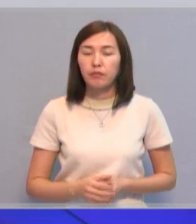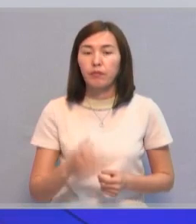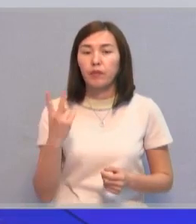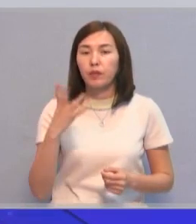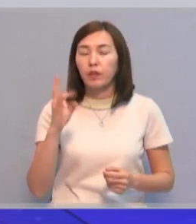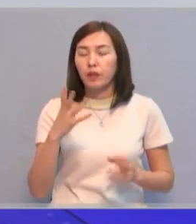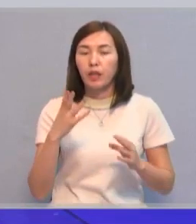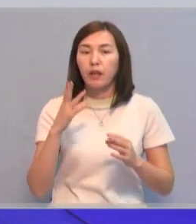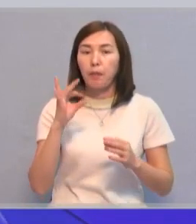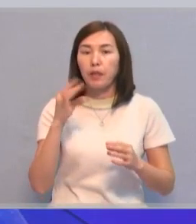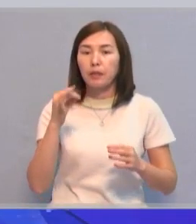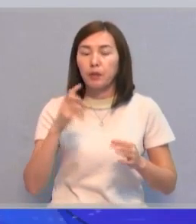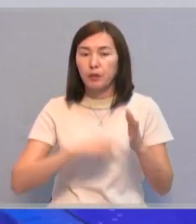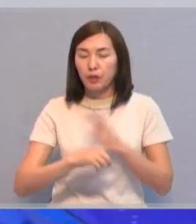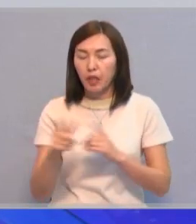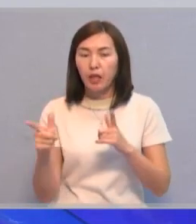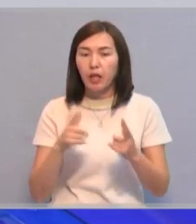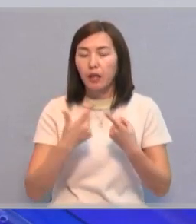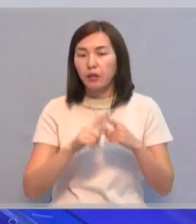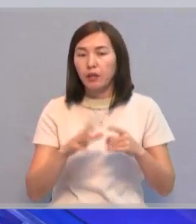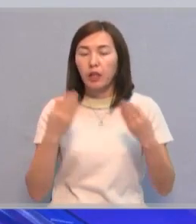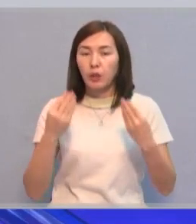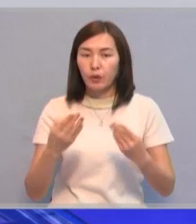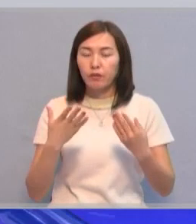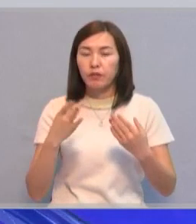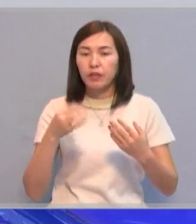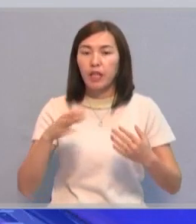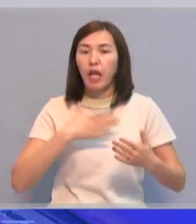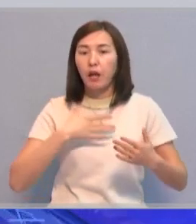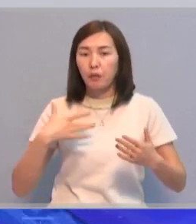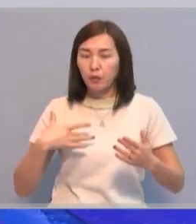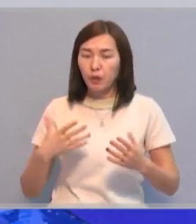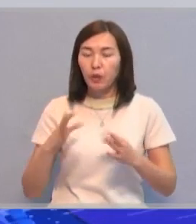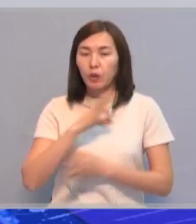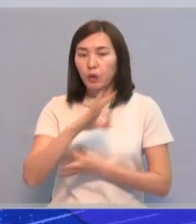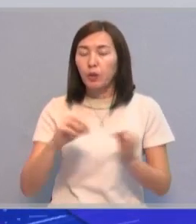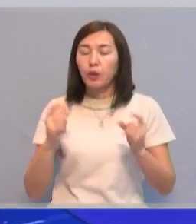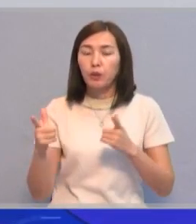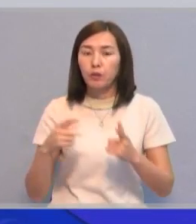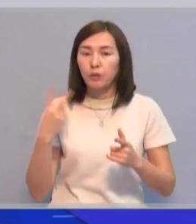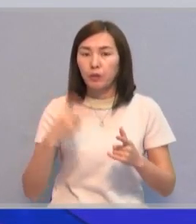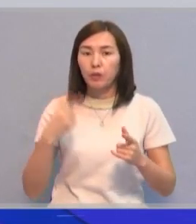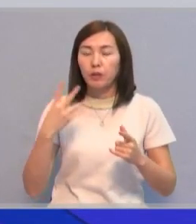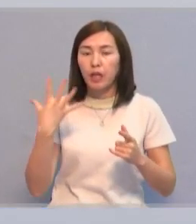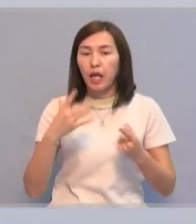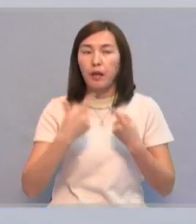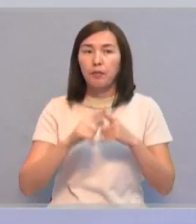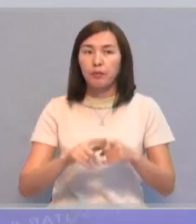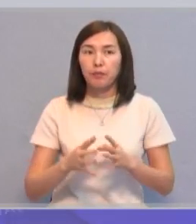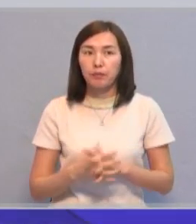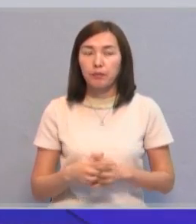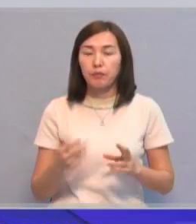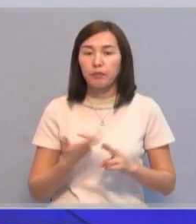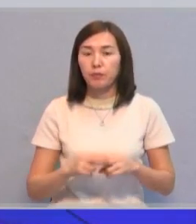2 ноября Казмедприбор начал производство аппаратов искусственной вентиляции легких. В сутки можно производить 20-25 аппаратов.